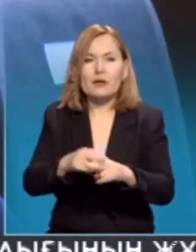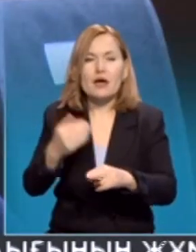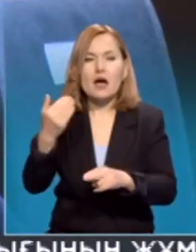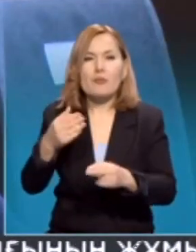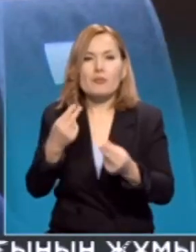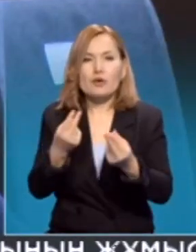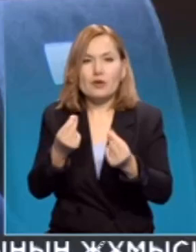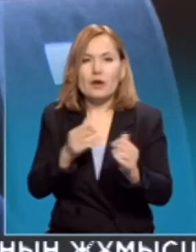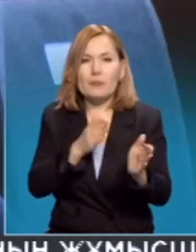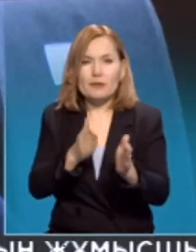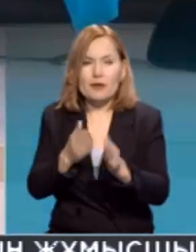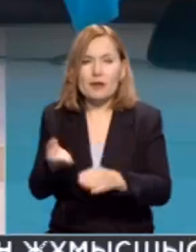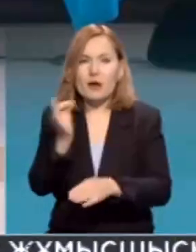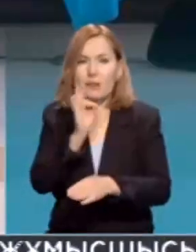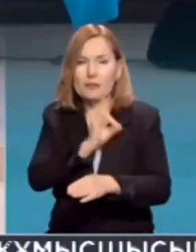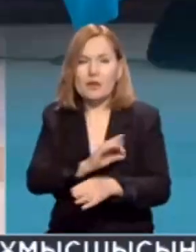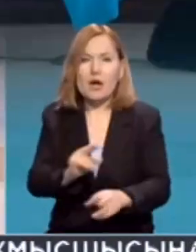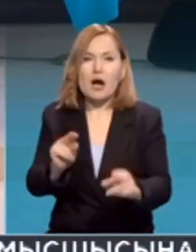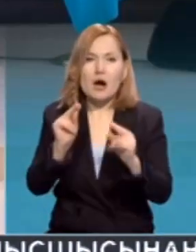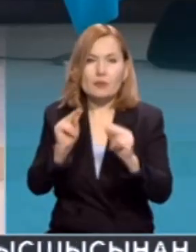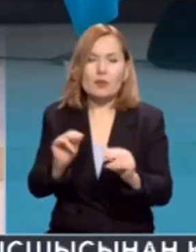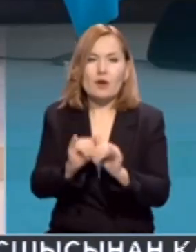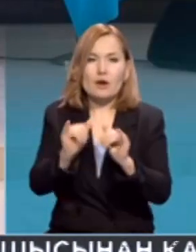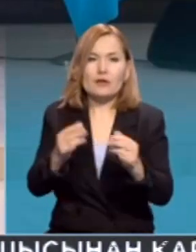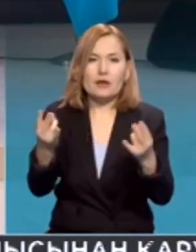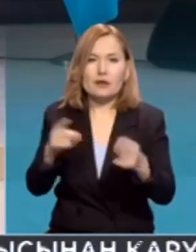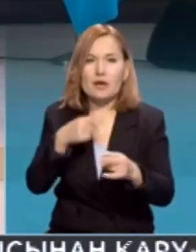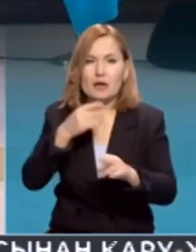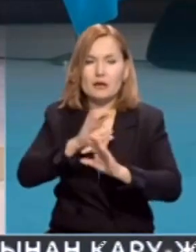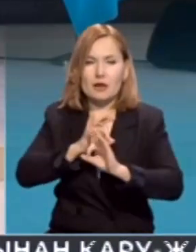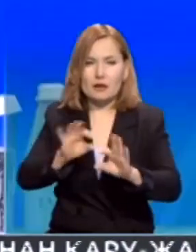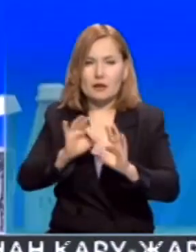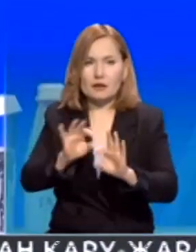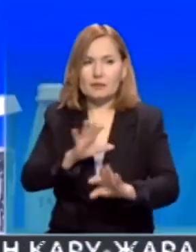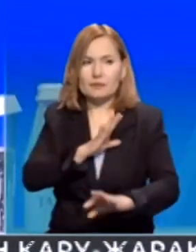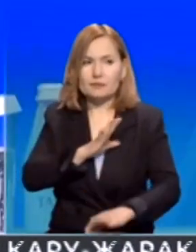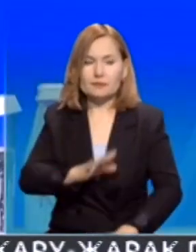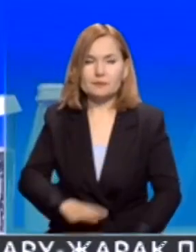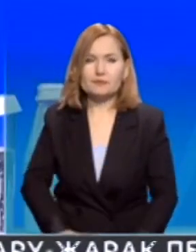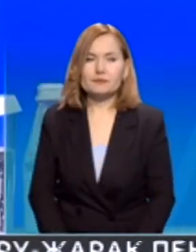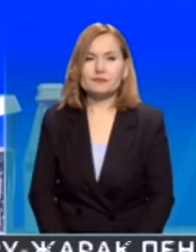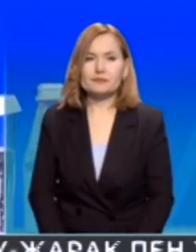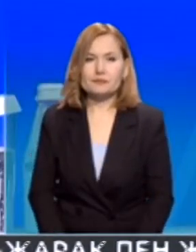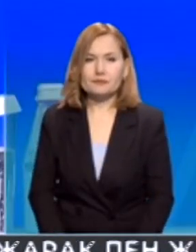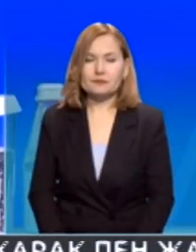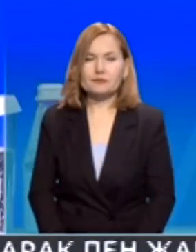Смайылов бюджет жүйесінің тиімділігі мен ашықтығын арттыру қажеттігіне де тоқталып өтті.